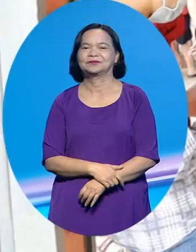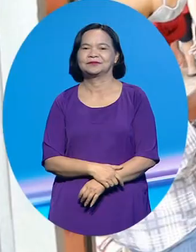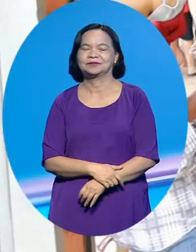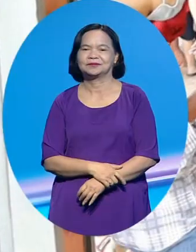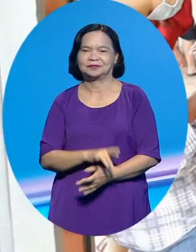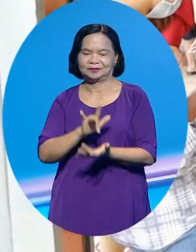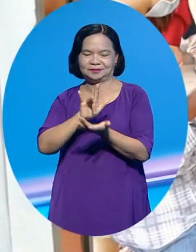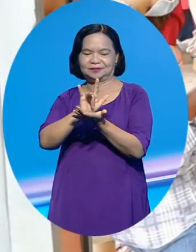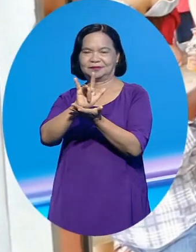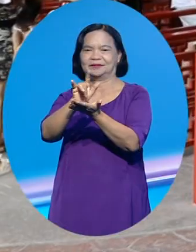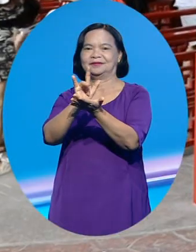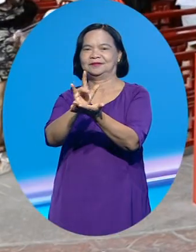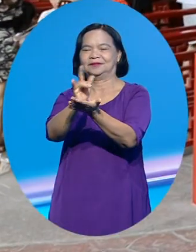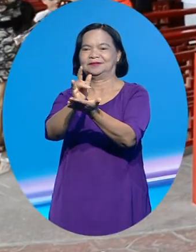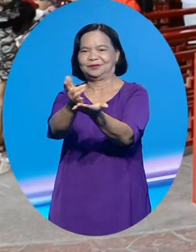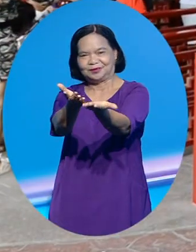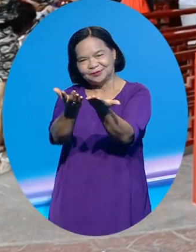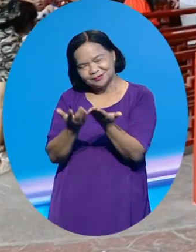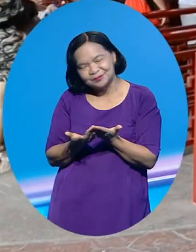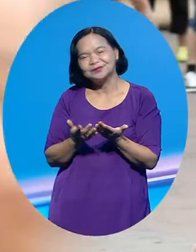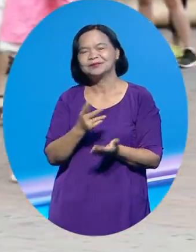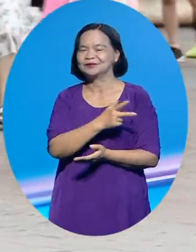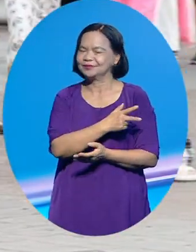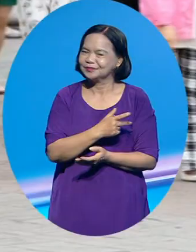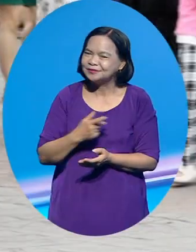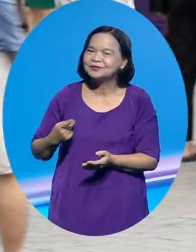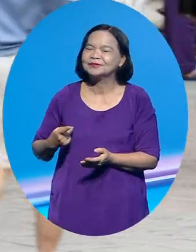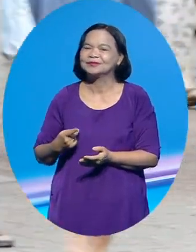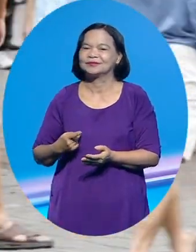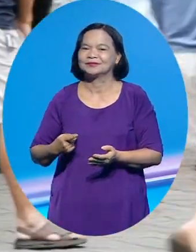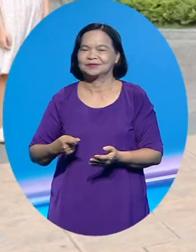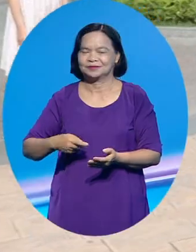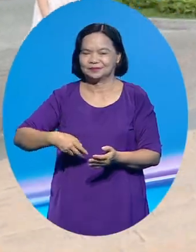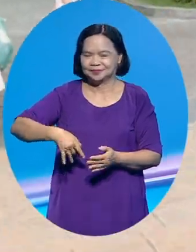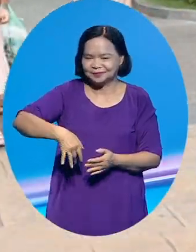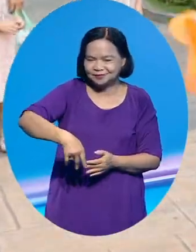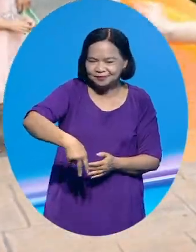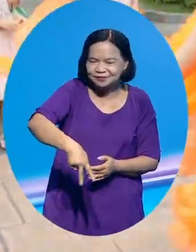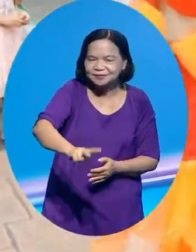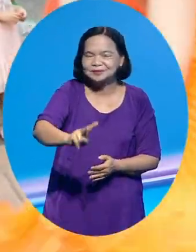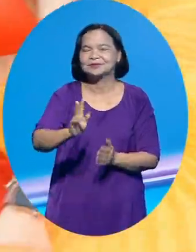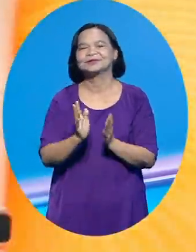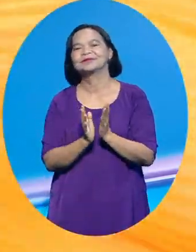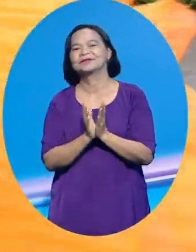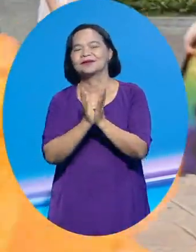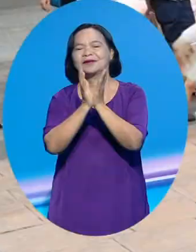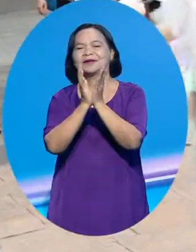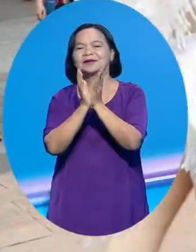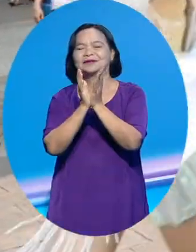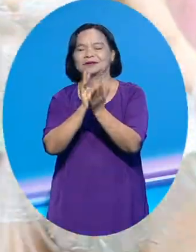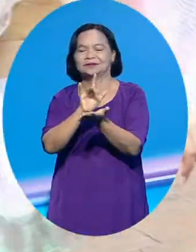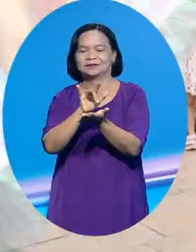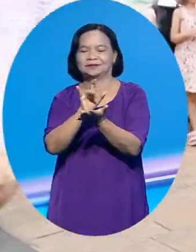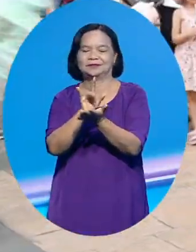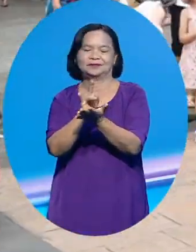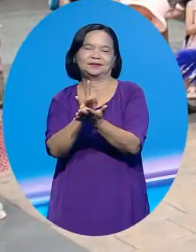cũng là điểm đón nhiều du khách thời điểm đầu nghỉ lễ năm nay. Bên cạnh những show diễu hành Carnival dành riêng dịp lễ, Sun World Hạ Long còn mang đến cho